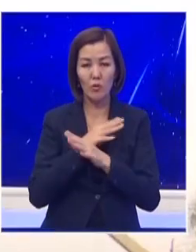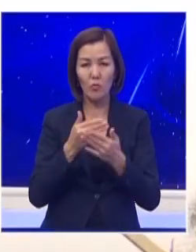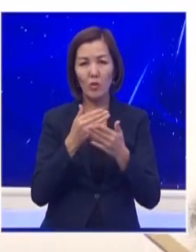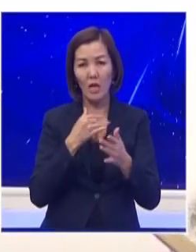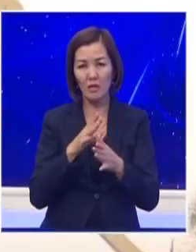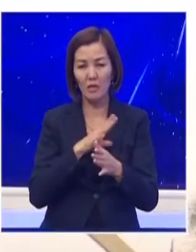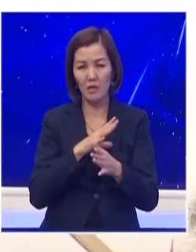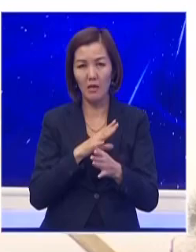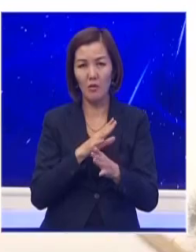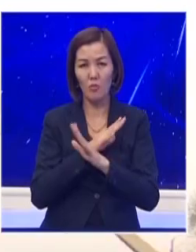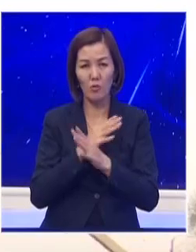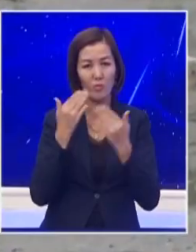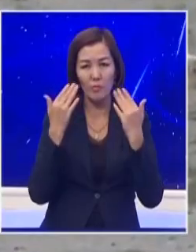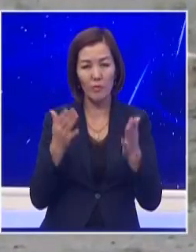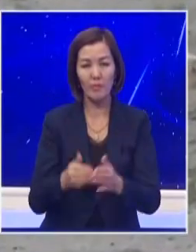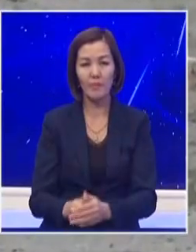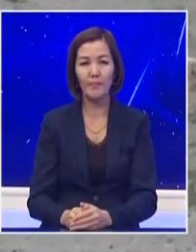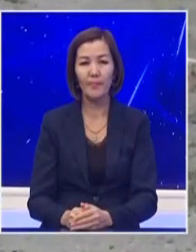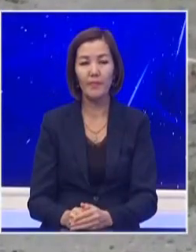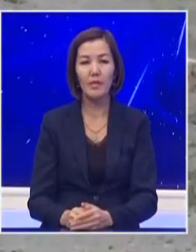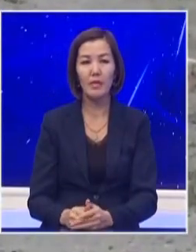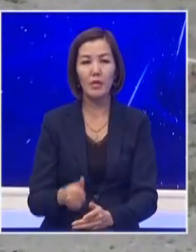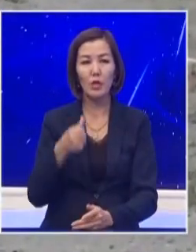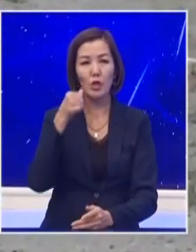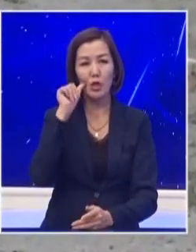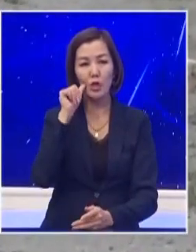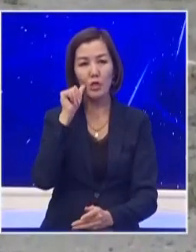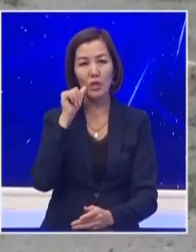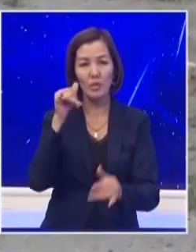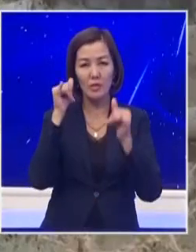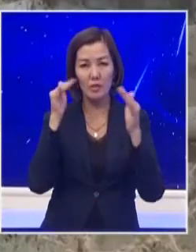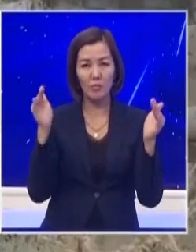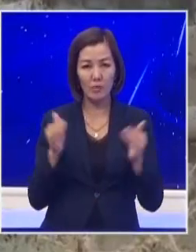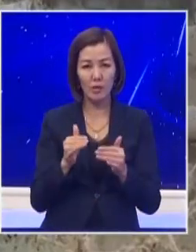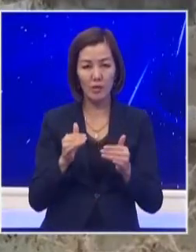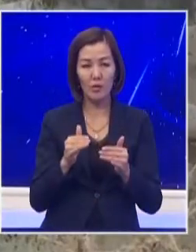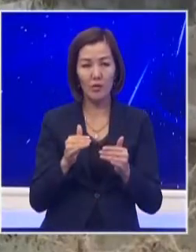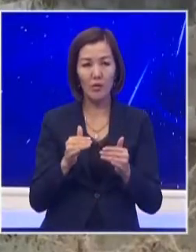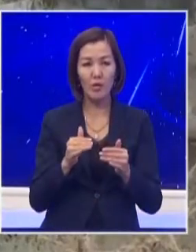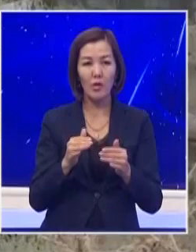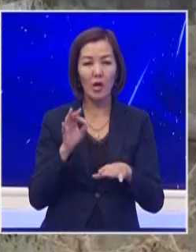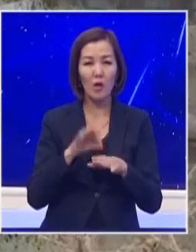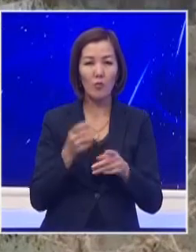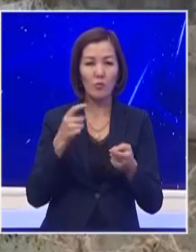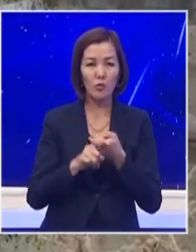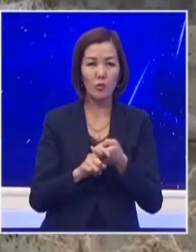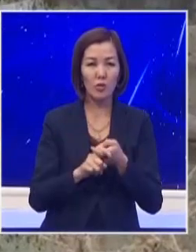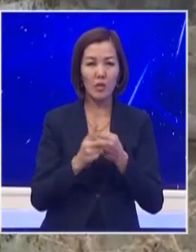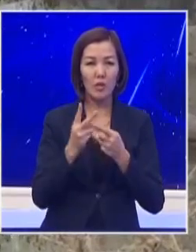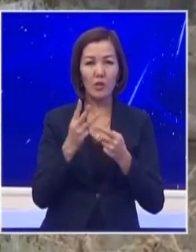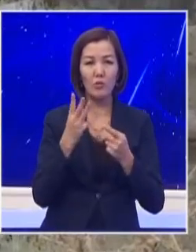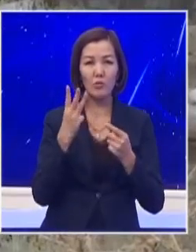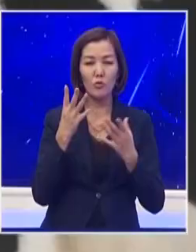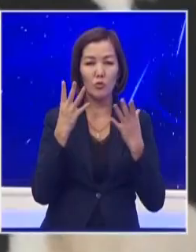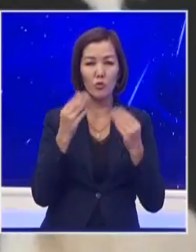да қанша өлген оны мен тура айтамаймын. Кеше енесін еміп тұрған бұзау бүгін өліп қалады дейді тұрғындар. Ауру жұқтырған мал көп болса 2-3 күн